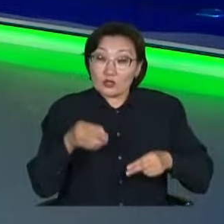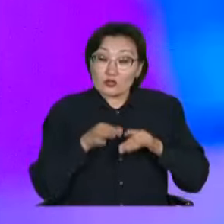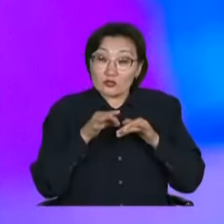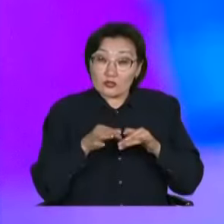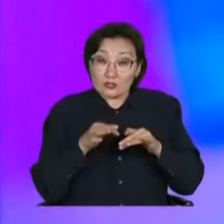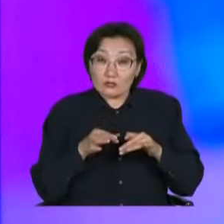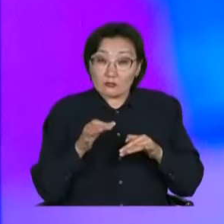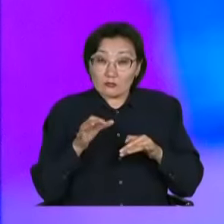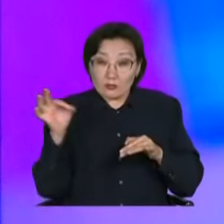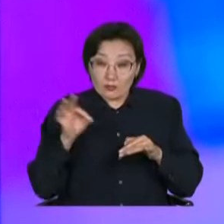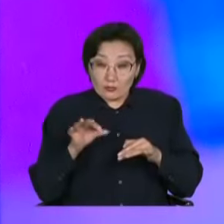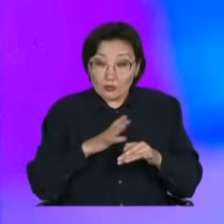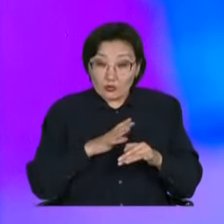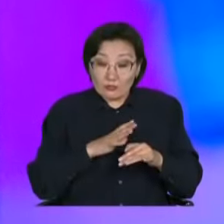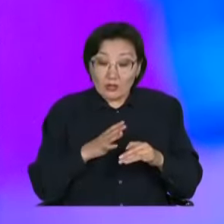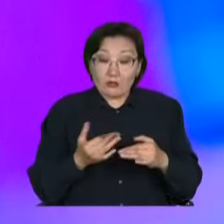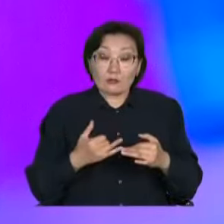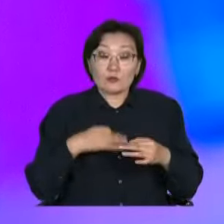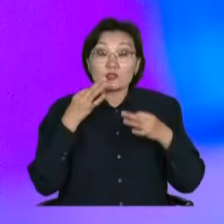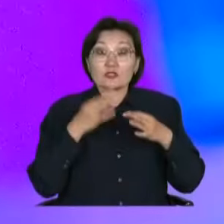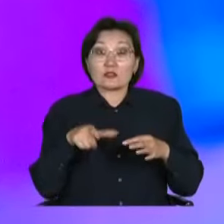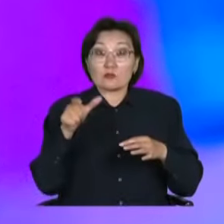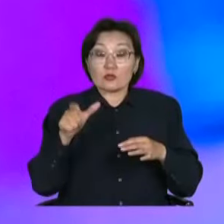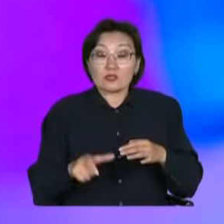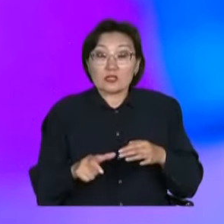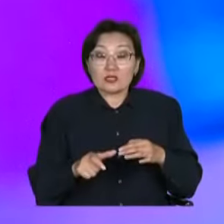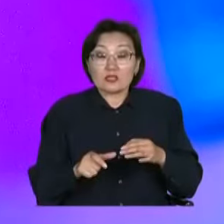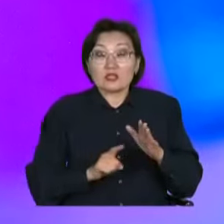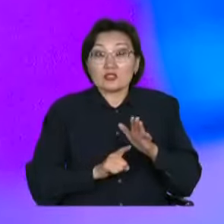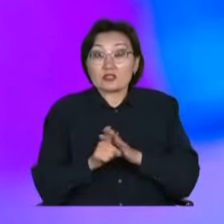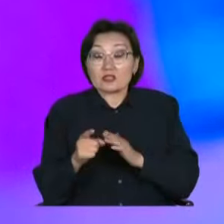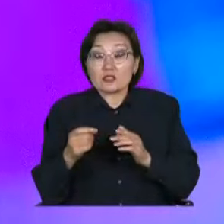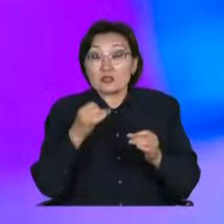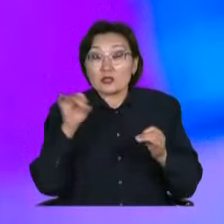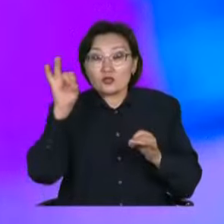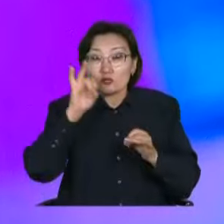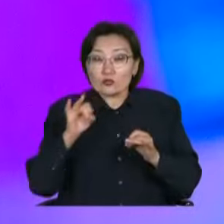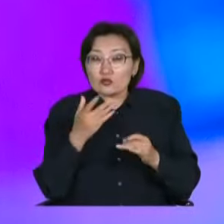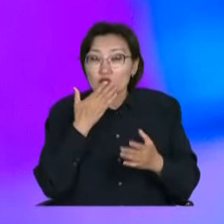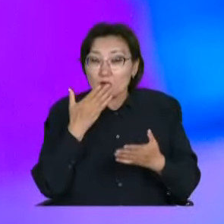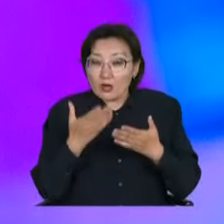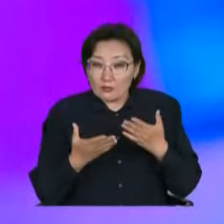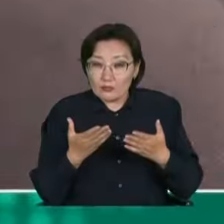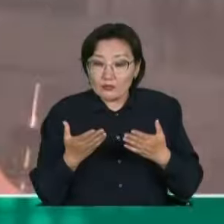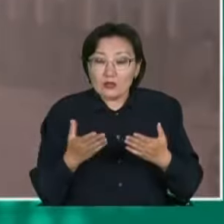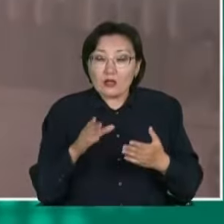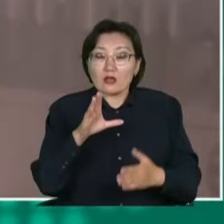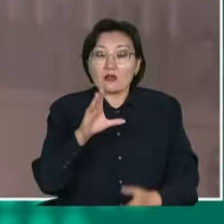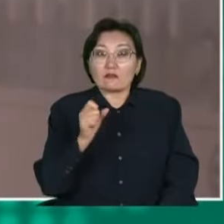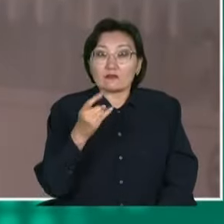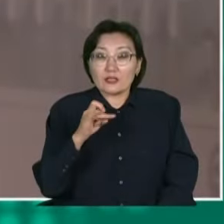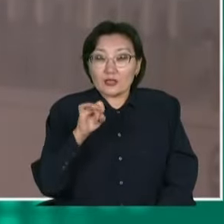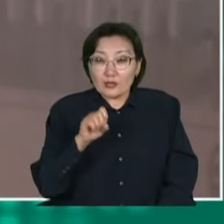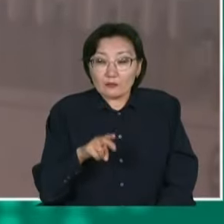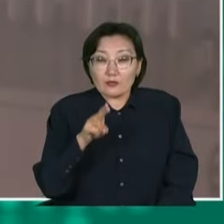Енді біз кез келген науқастан анамнез сұраймыз ғой. Анамнезінде жаңағы осындай вейп немесе